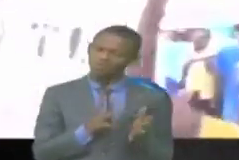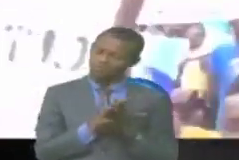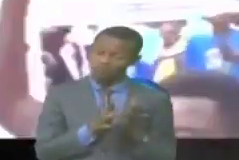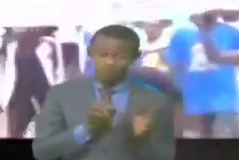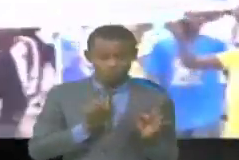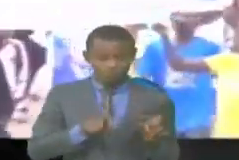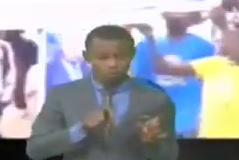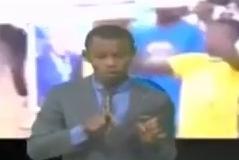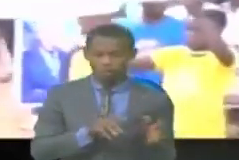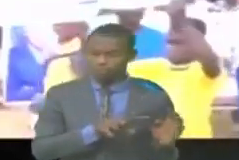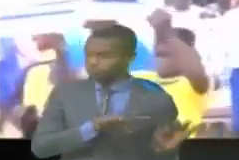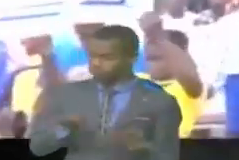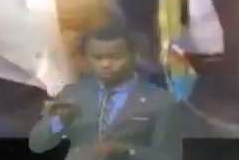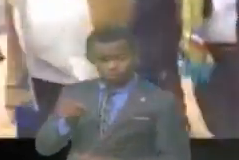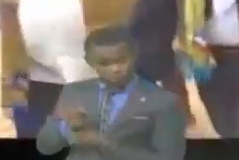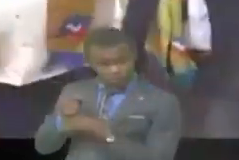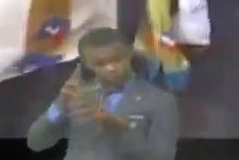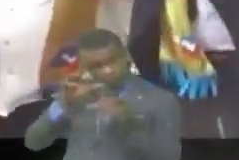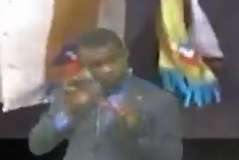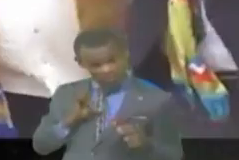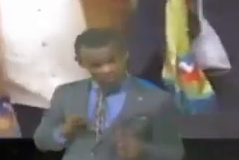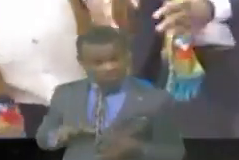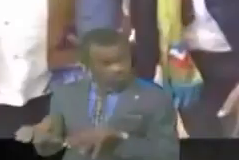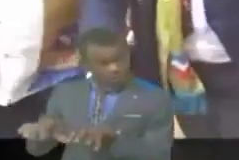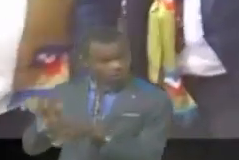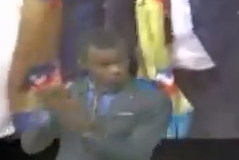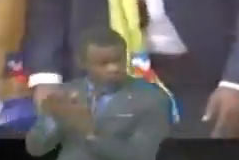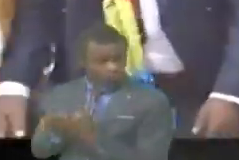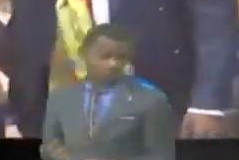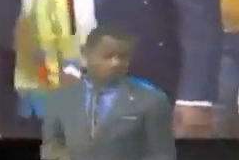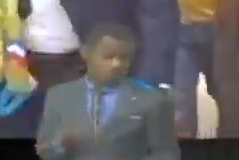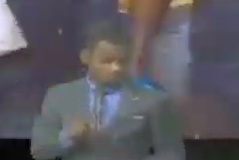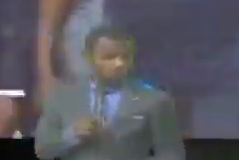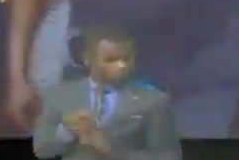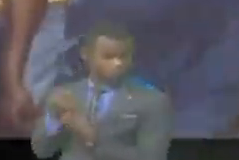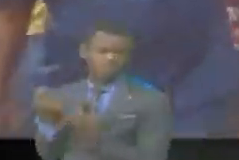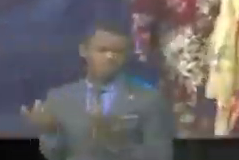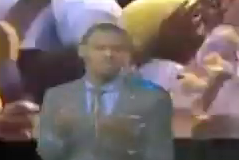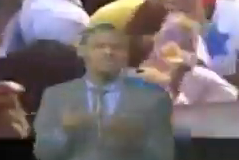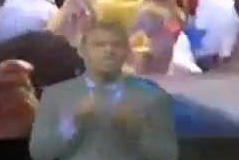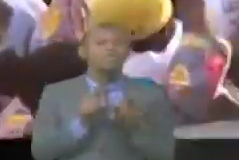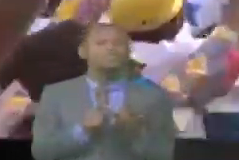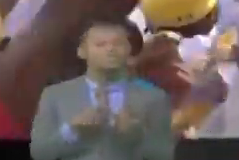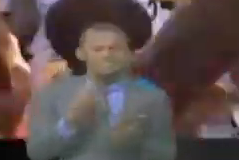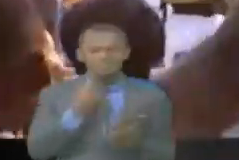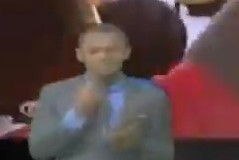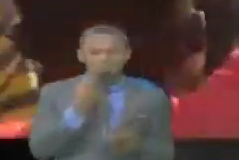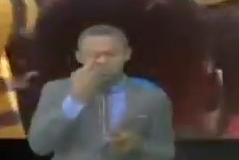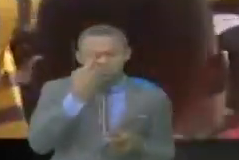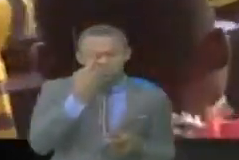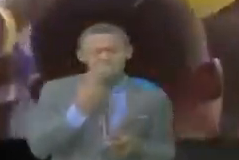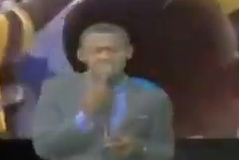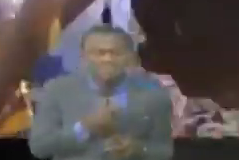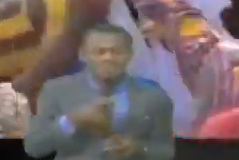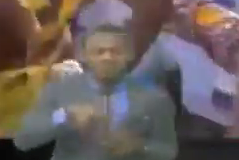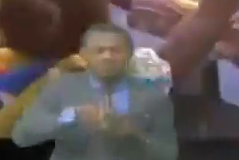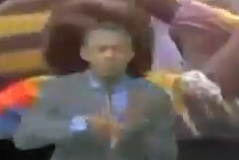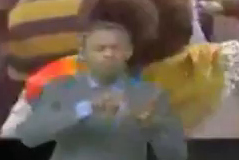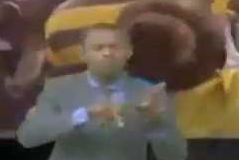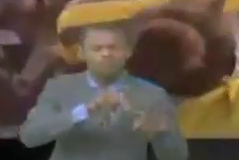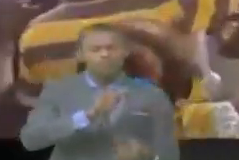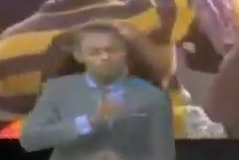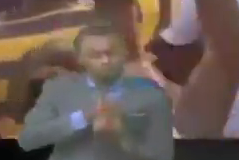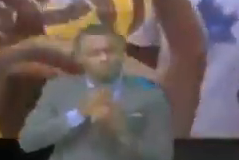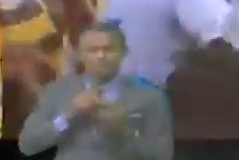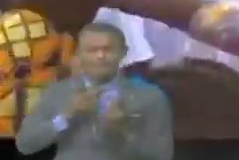chef de l'État Félix-Antoine Tshisekedi, ainsi que pour les tickets Alliance pour la bonne gouvernance aux législatives et au niveau